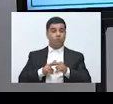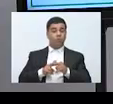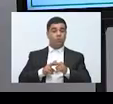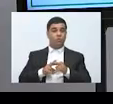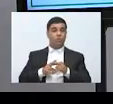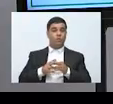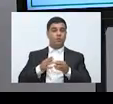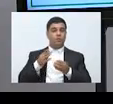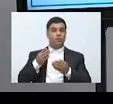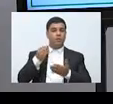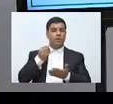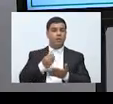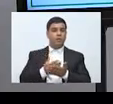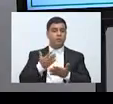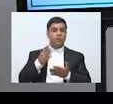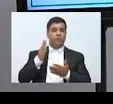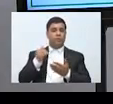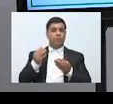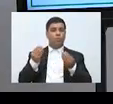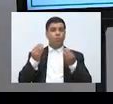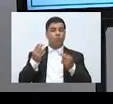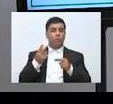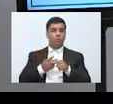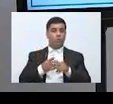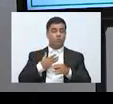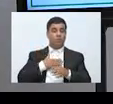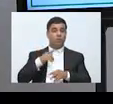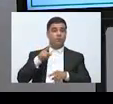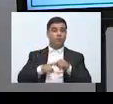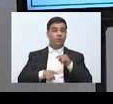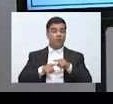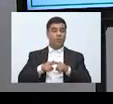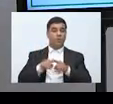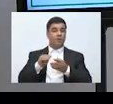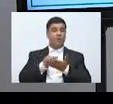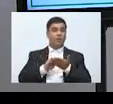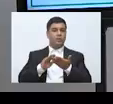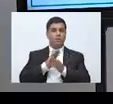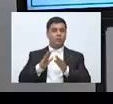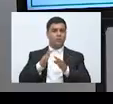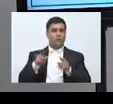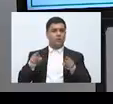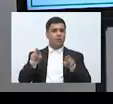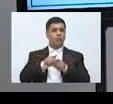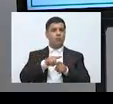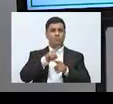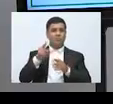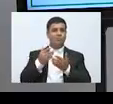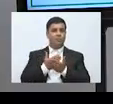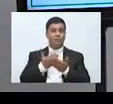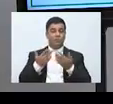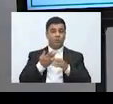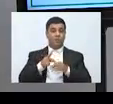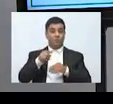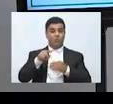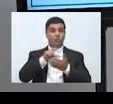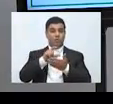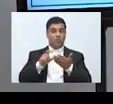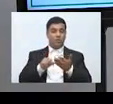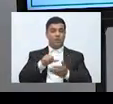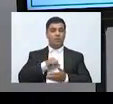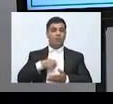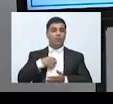shunchalar aziz va mo'tabar vatanimizning betakrorligi, bu she'rning